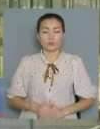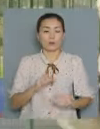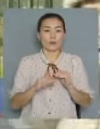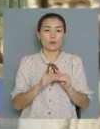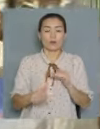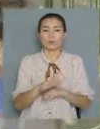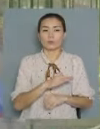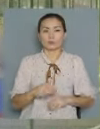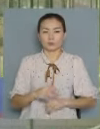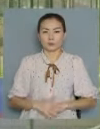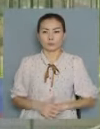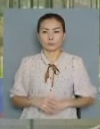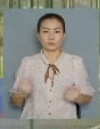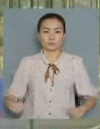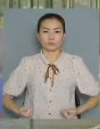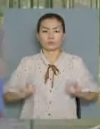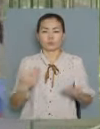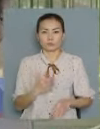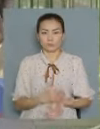алаңшаны демеушілікпен